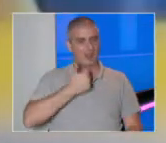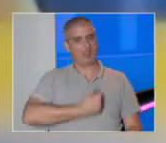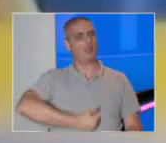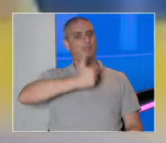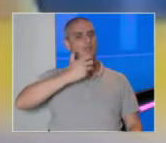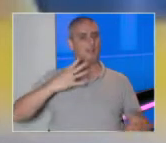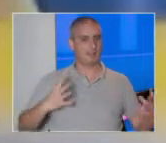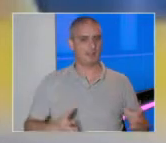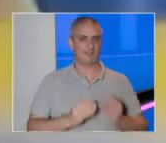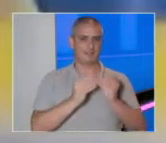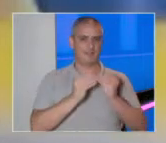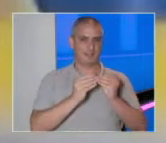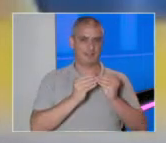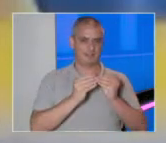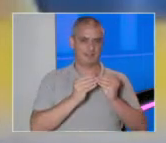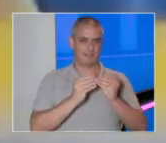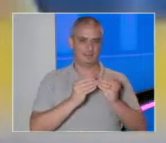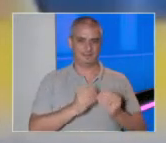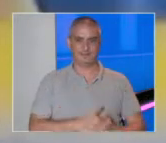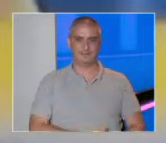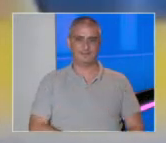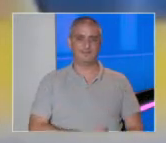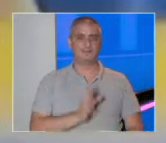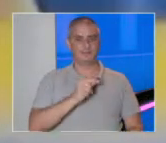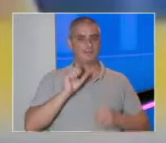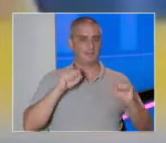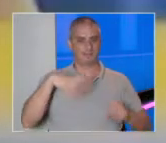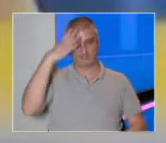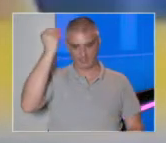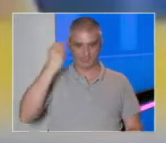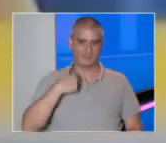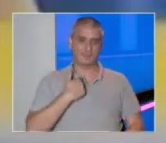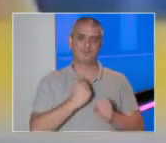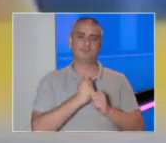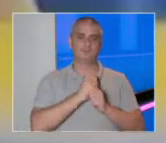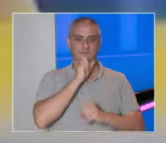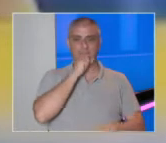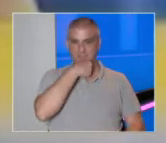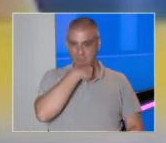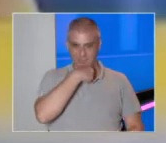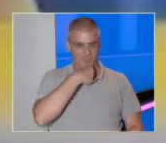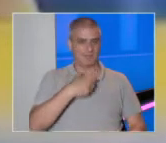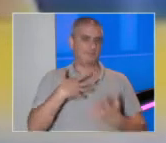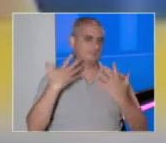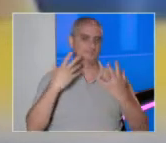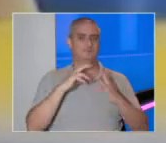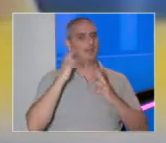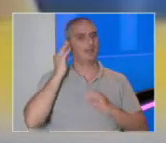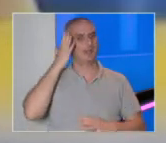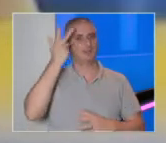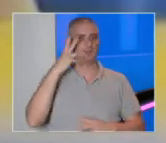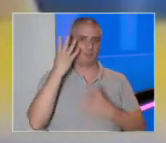ولي العهد محمد بن زايد على قيادته ورؤيته وأعتقد أنه